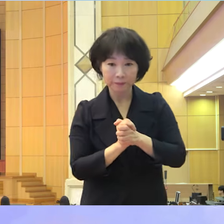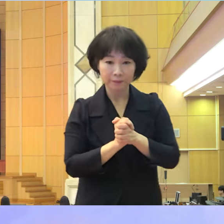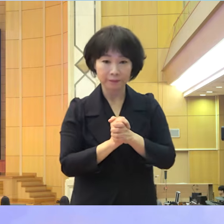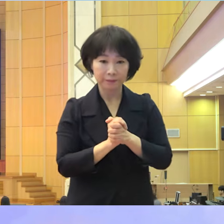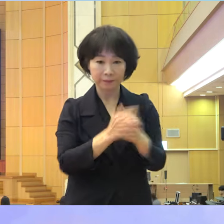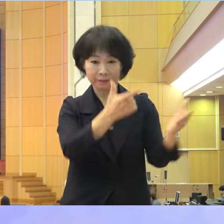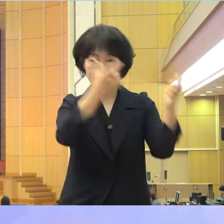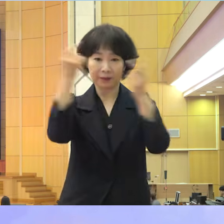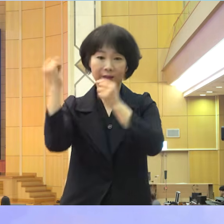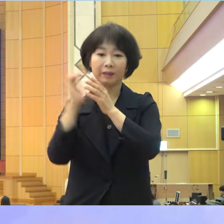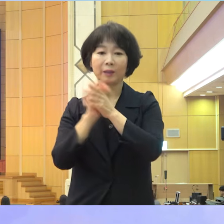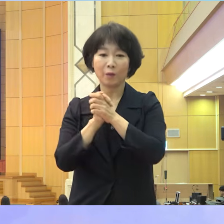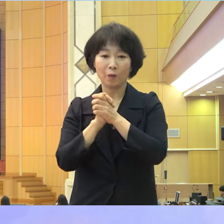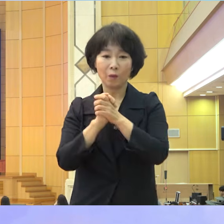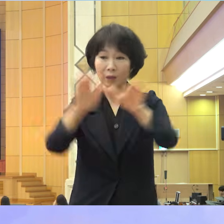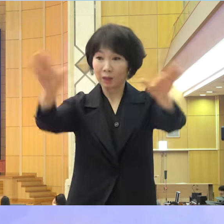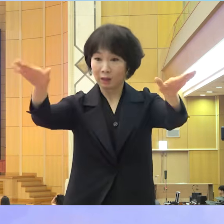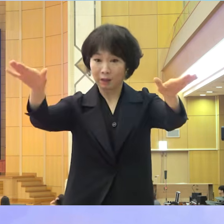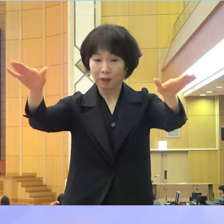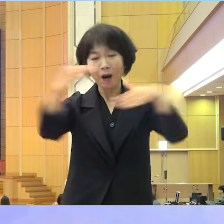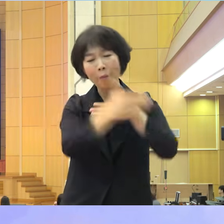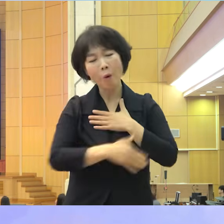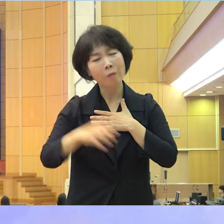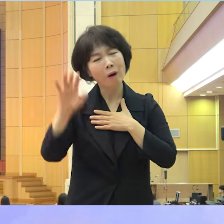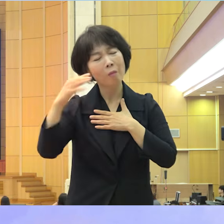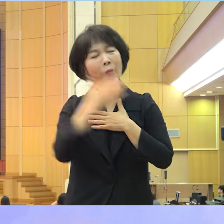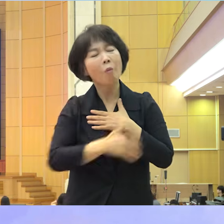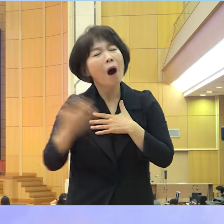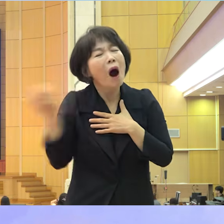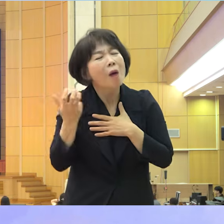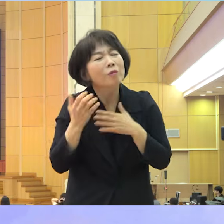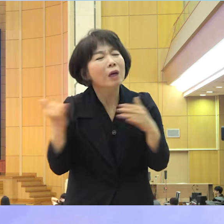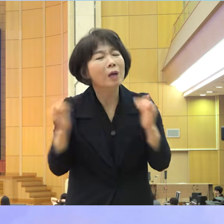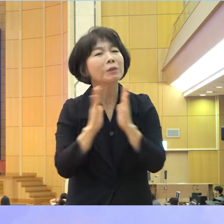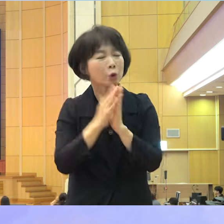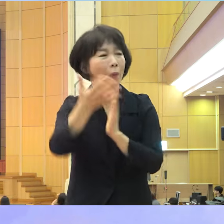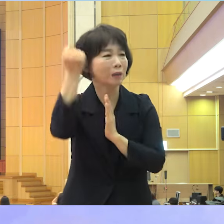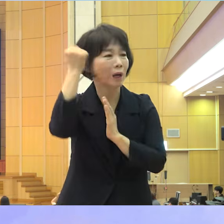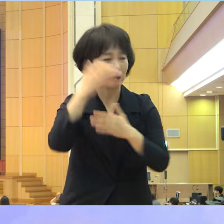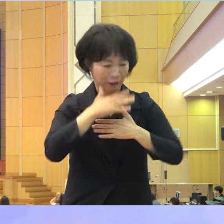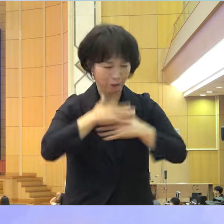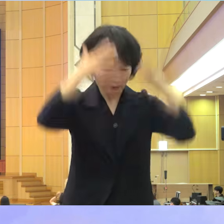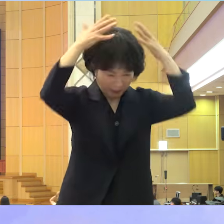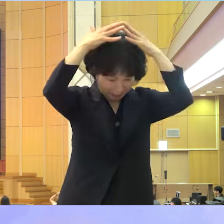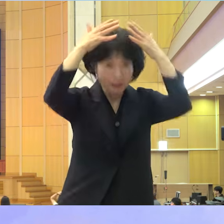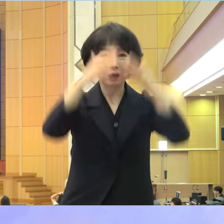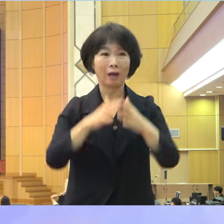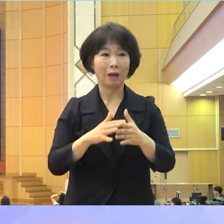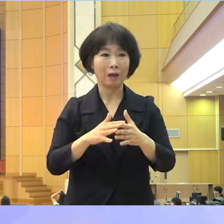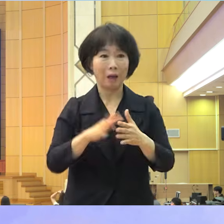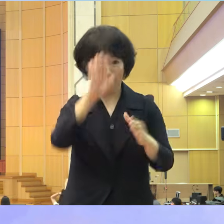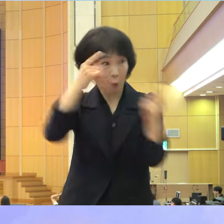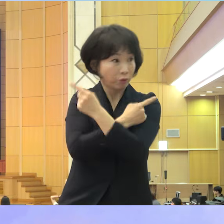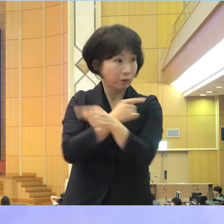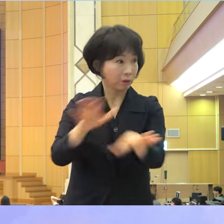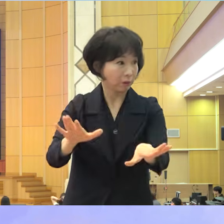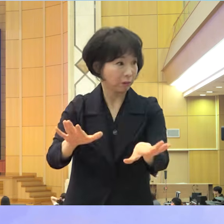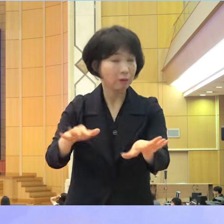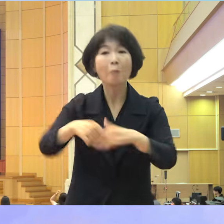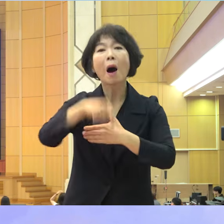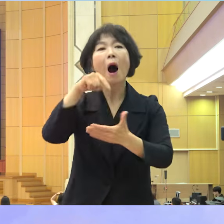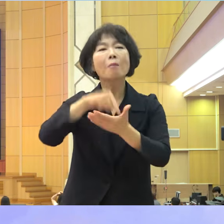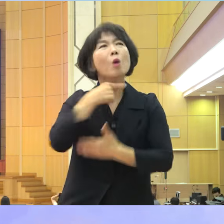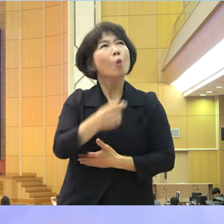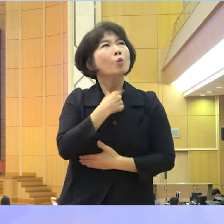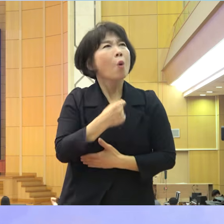다 같이 눈을 감으시고 아프신 분들 아픈 자의 손을 얹으시기 바랍니다. 그리고 내가